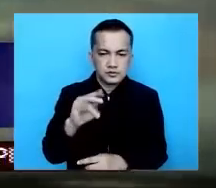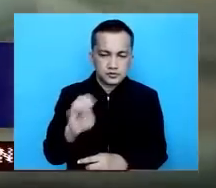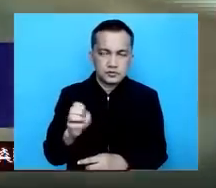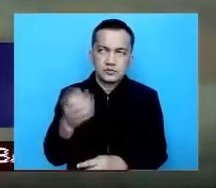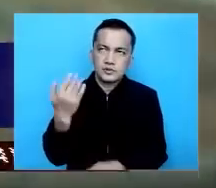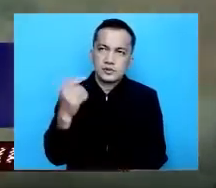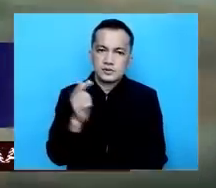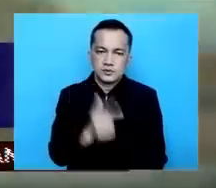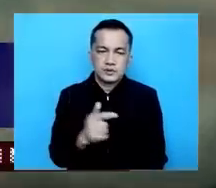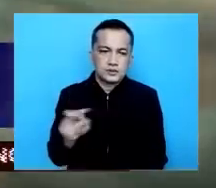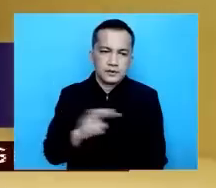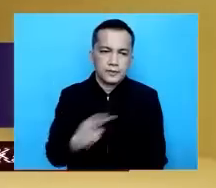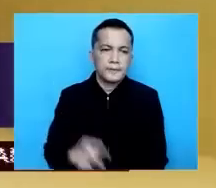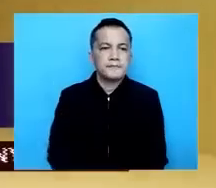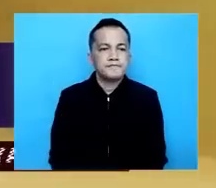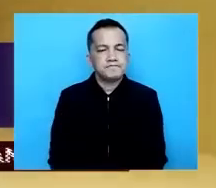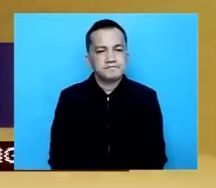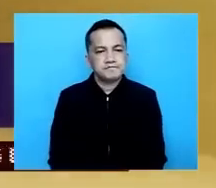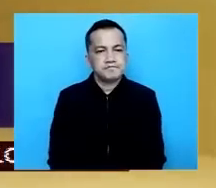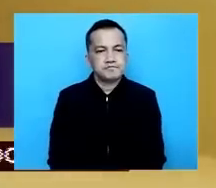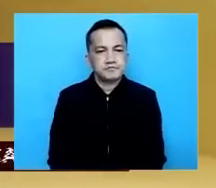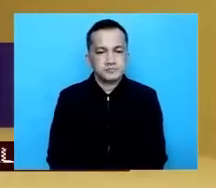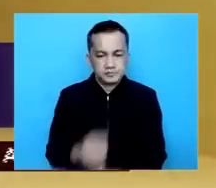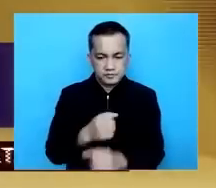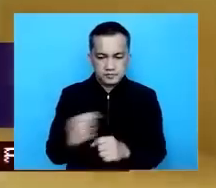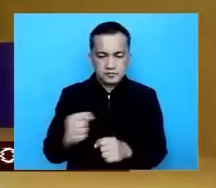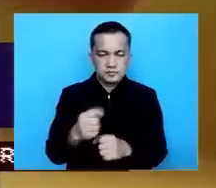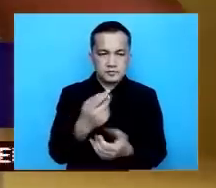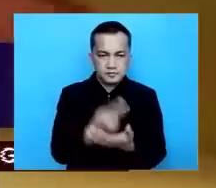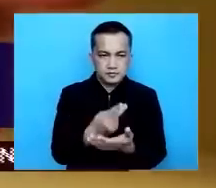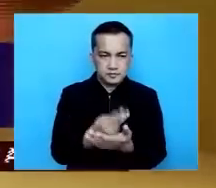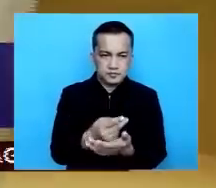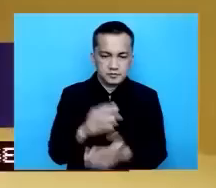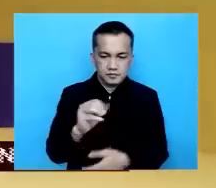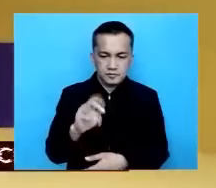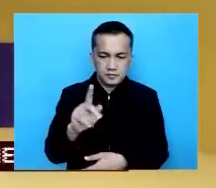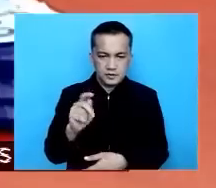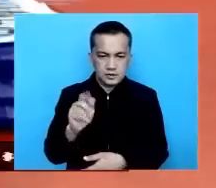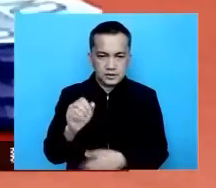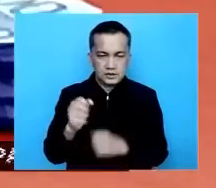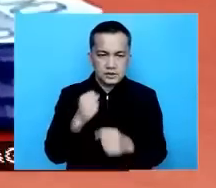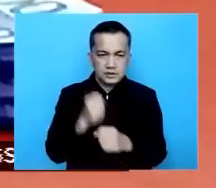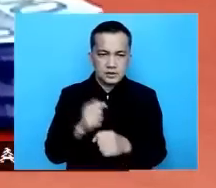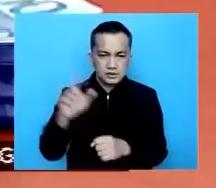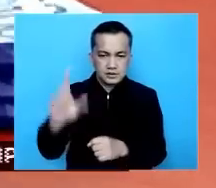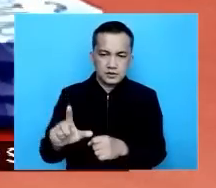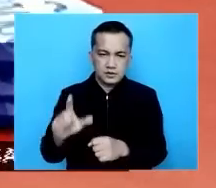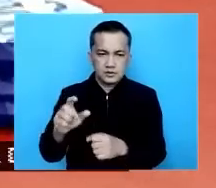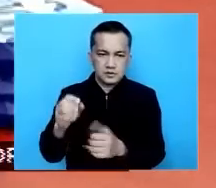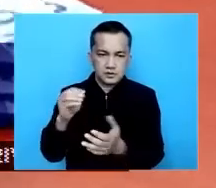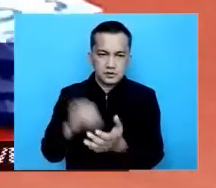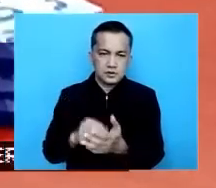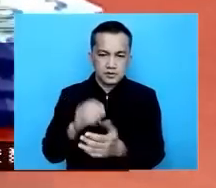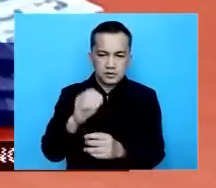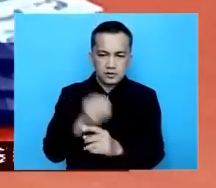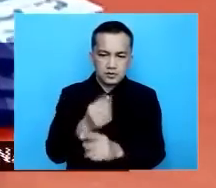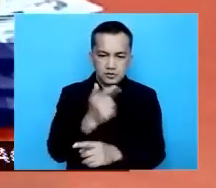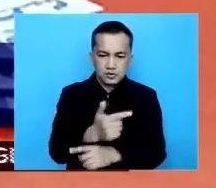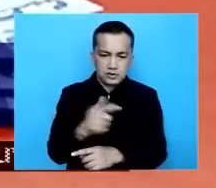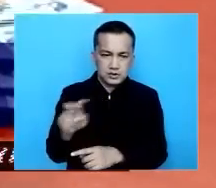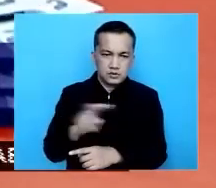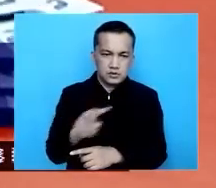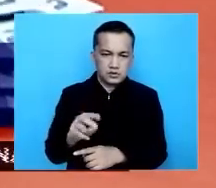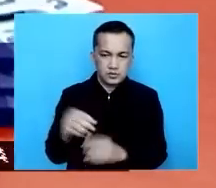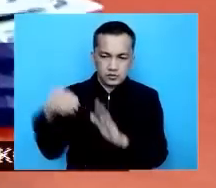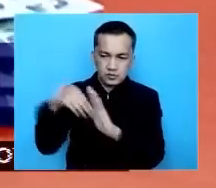Hunyo 2022. Pagbawi rin ito ng piso mula sa multi-year lows na naitala noong October 2022, na nang sumansad